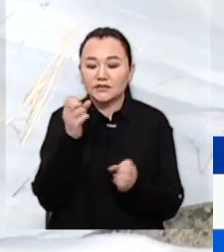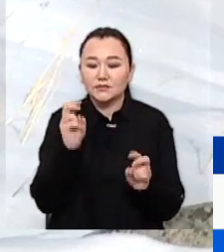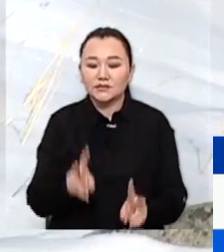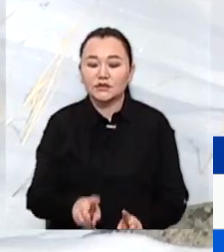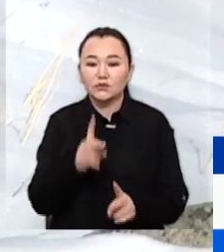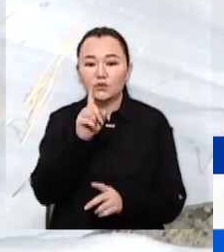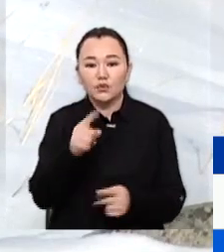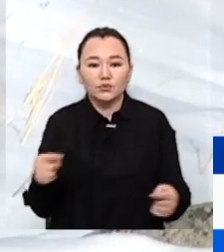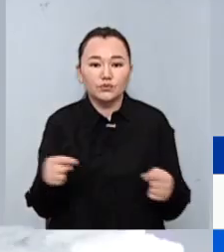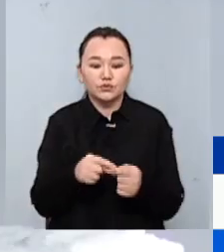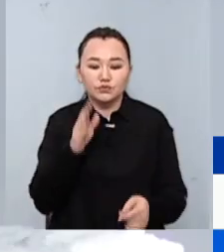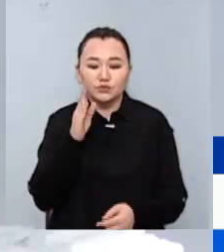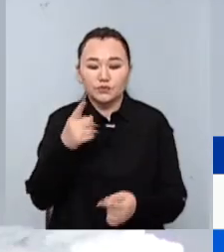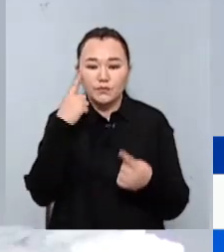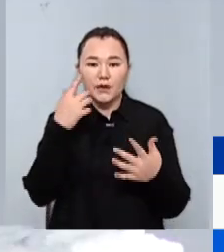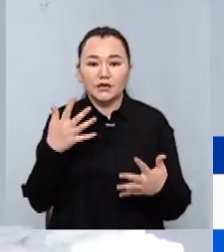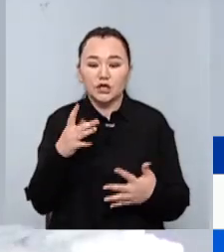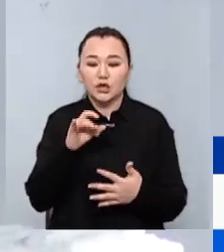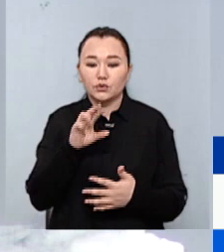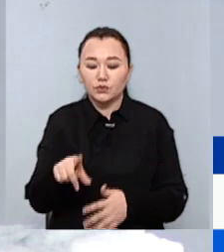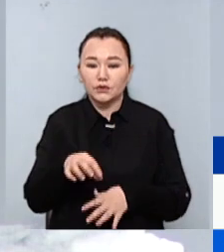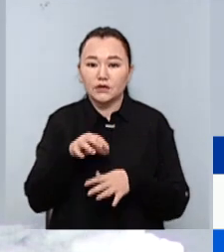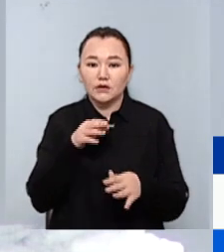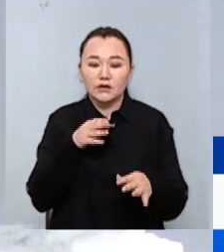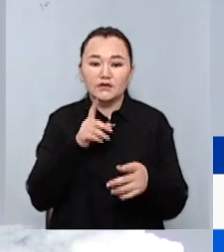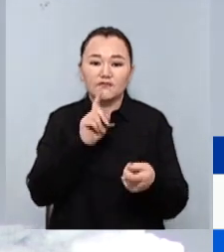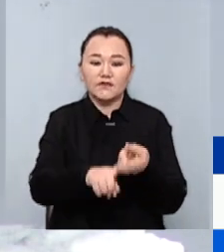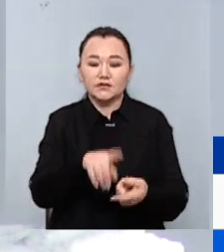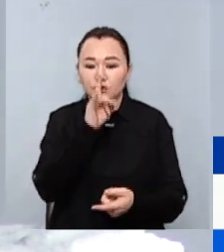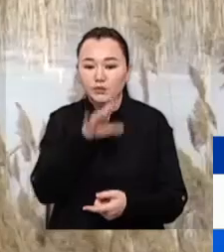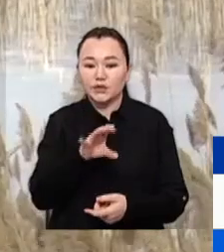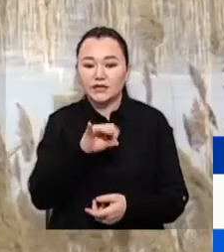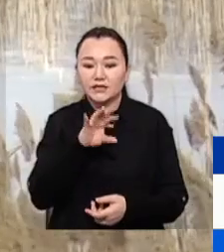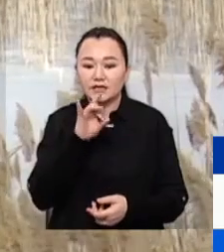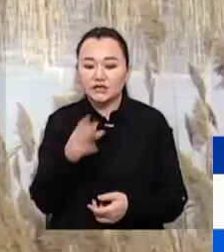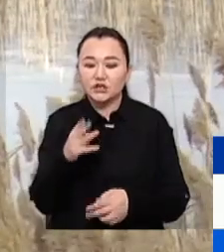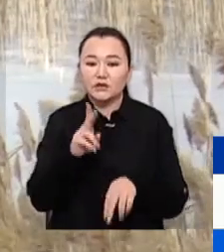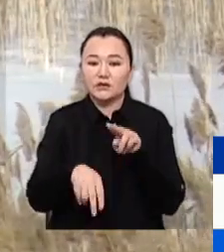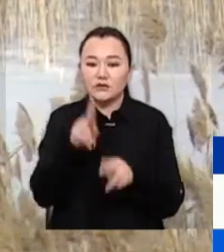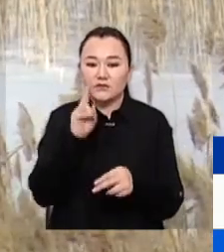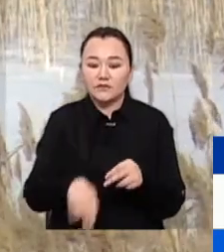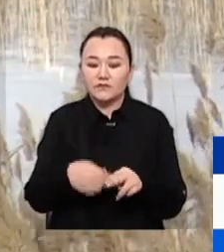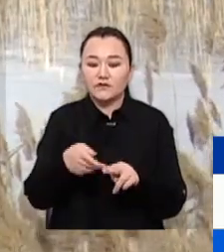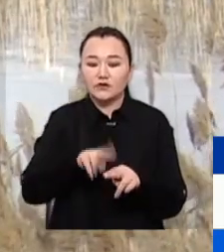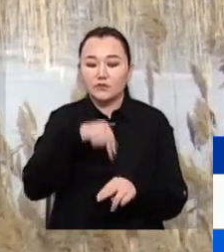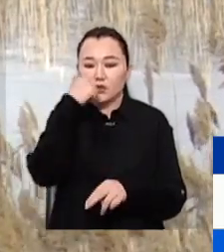специалисты, но точно станет ясно, что ртуть не движется к Иртышу. Строительство барьера планируют завершить в этом году.